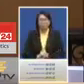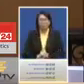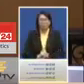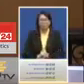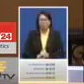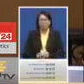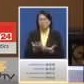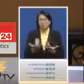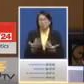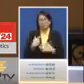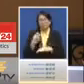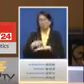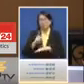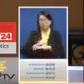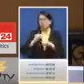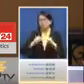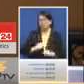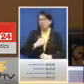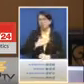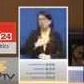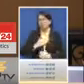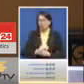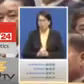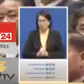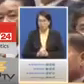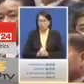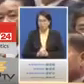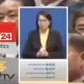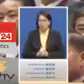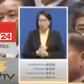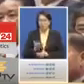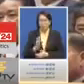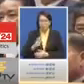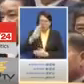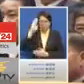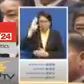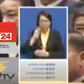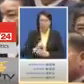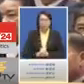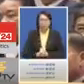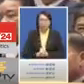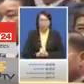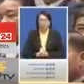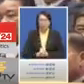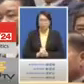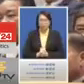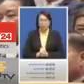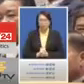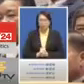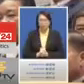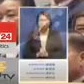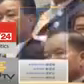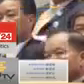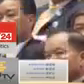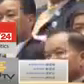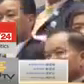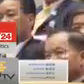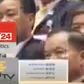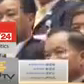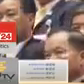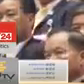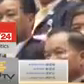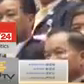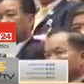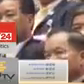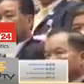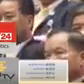เดี๋ยวท่านอภิปราย ท่านที่เคารพครับ ขอโทษ ผมขจิตใจนิคมสมาชิกสภาผู้แทนราษฎร